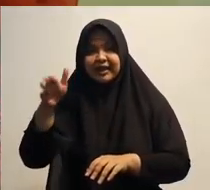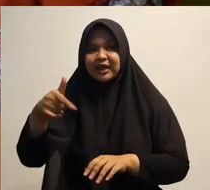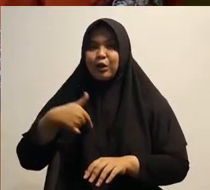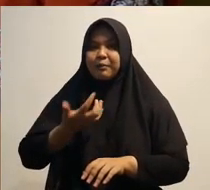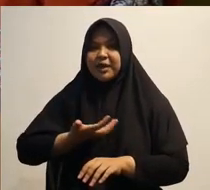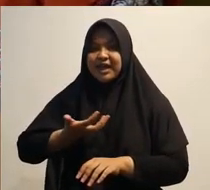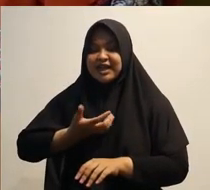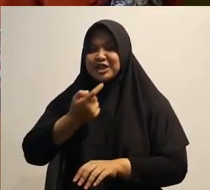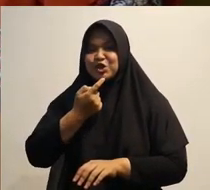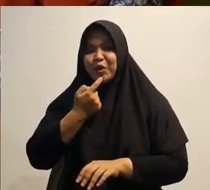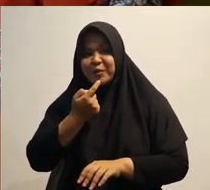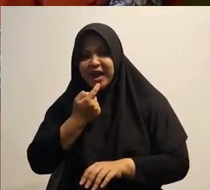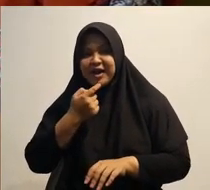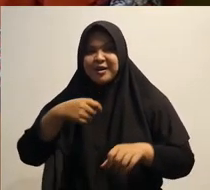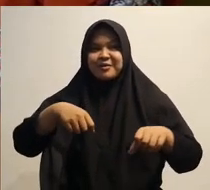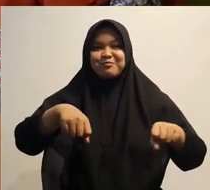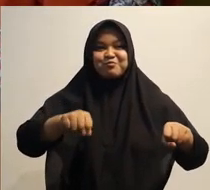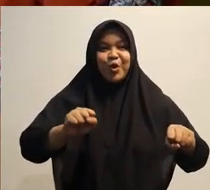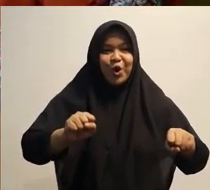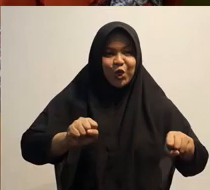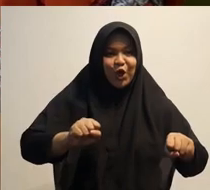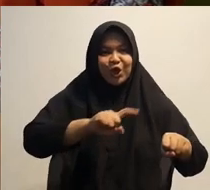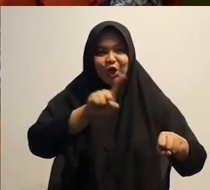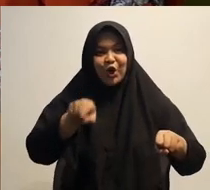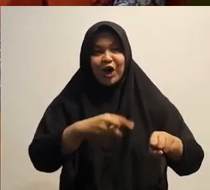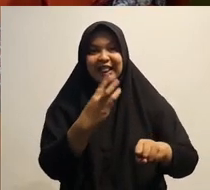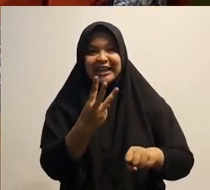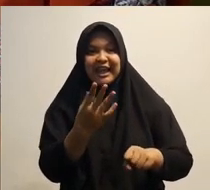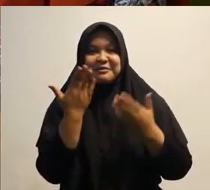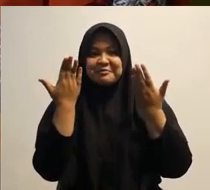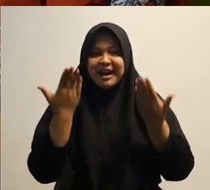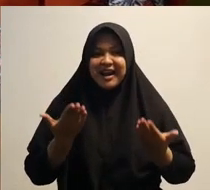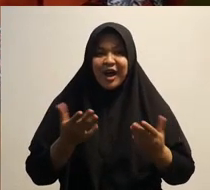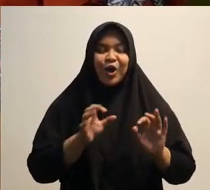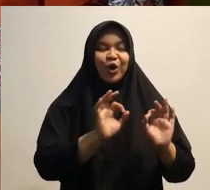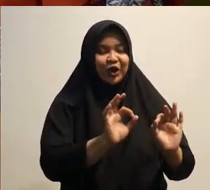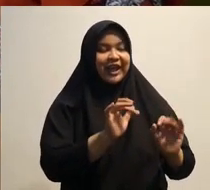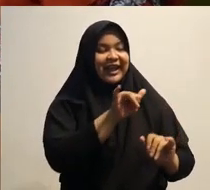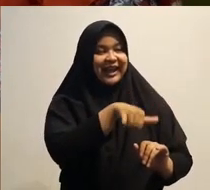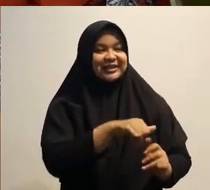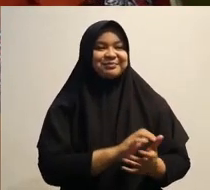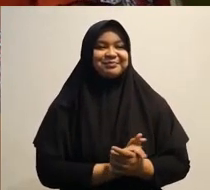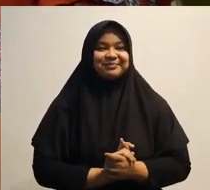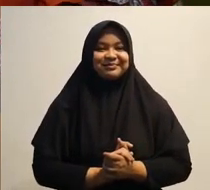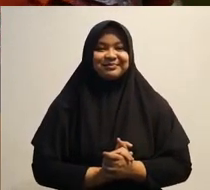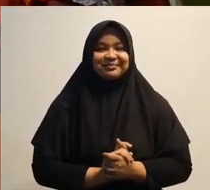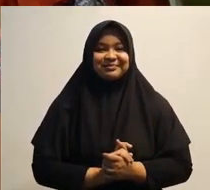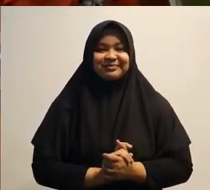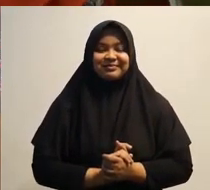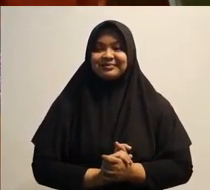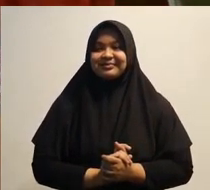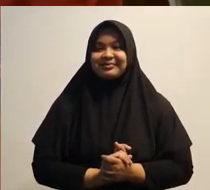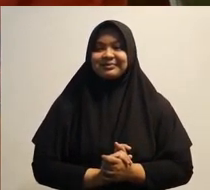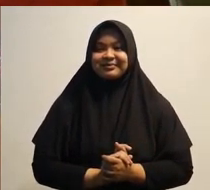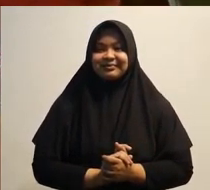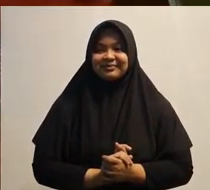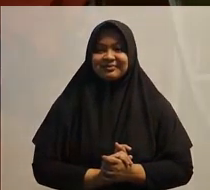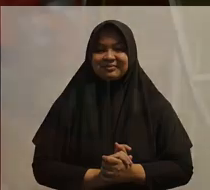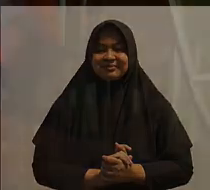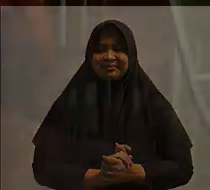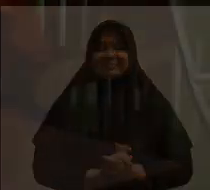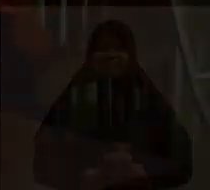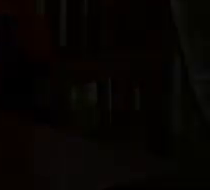aja aku pengen cobain motor roda tiga tuh gimana. Sekalian belajar. Oke? Ya, oke. Ya.